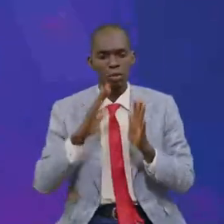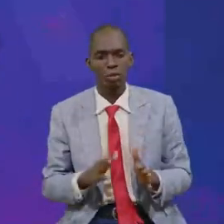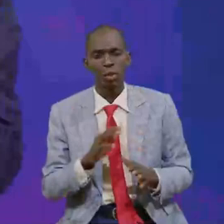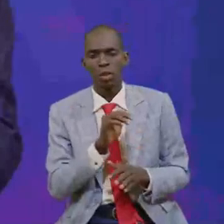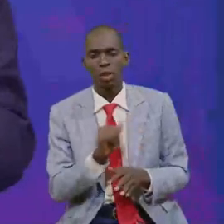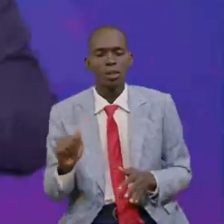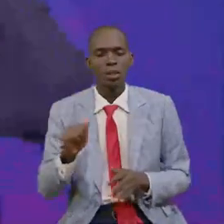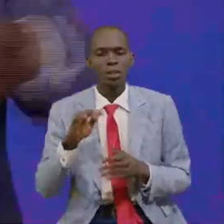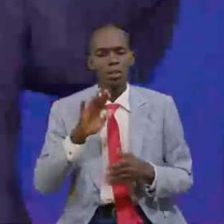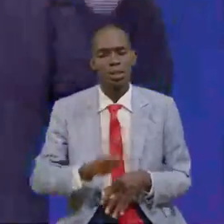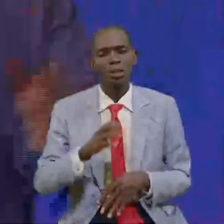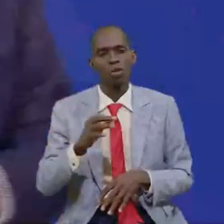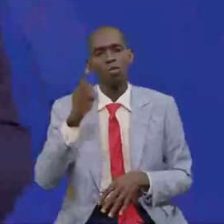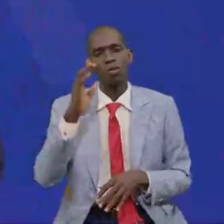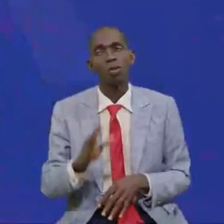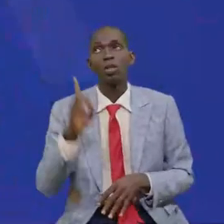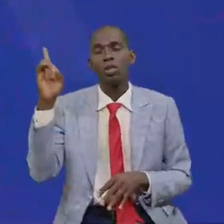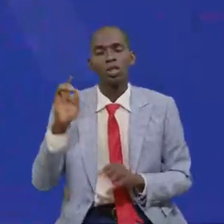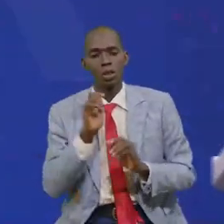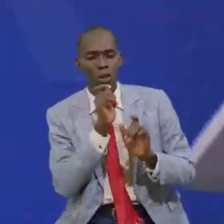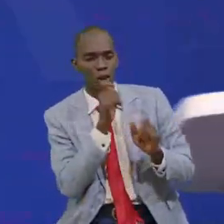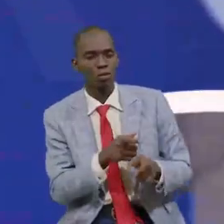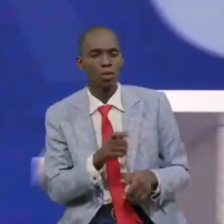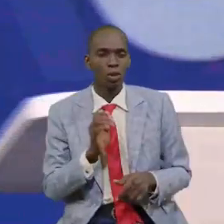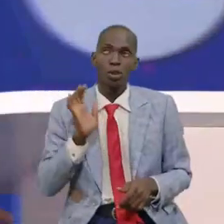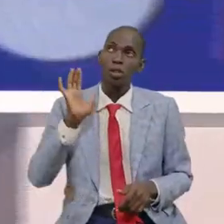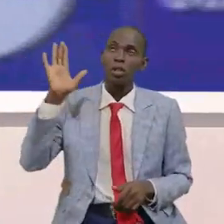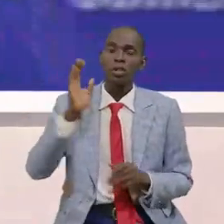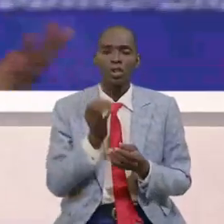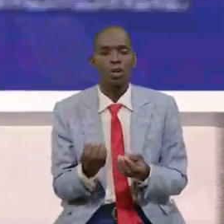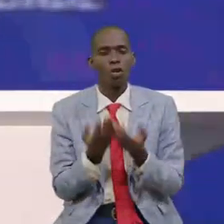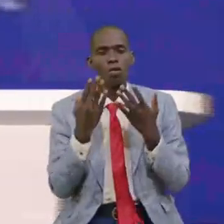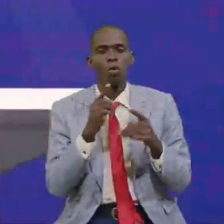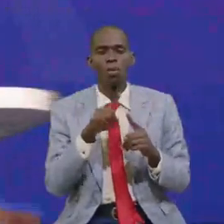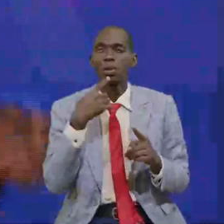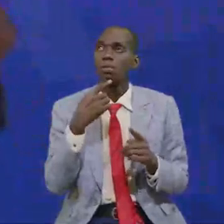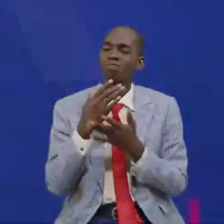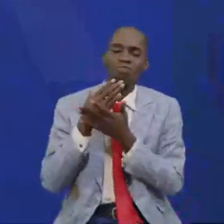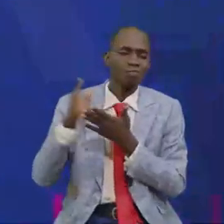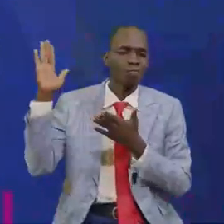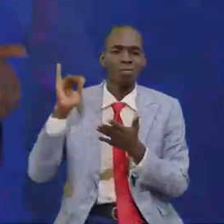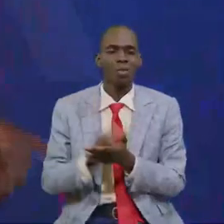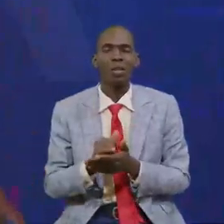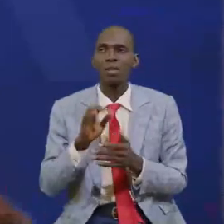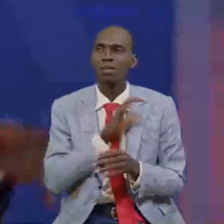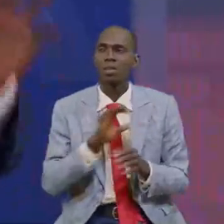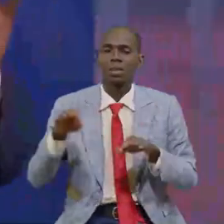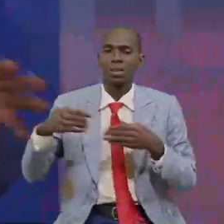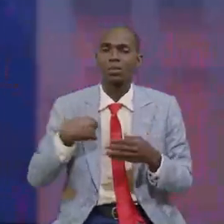de toi... Tu dis non, j'abandonne cela. Je veux me battre. Mais